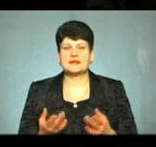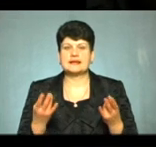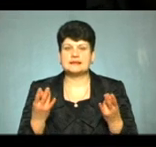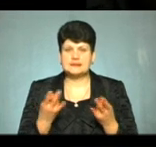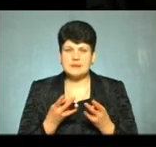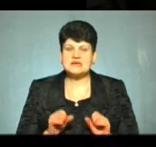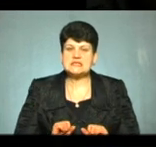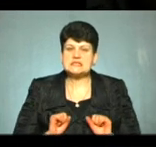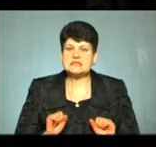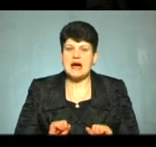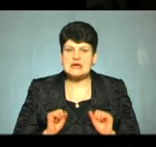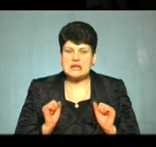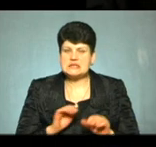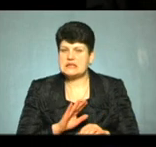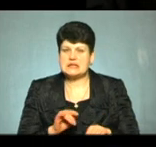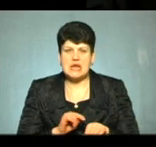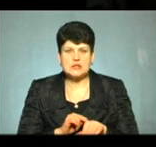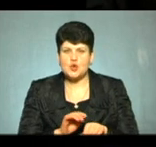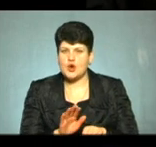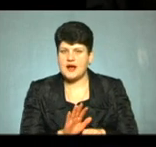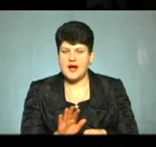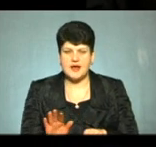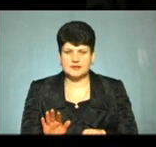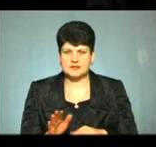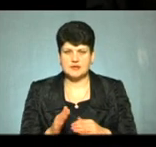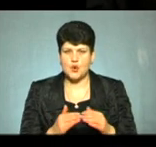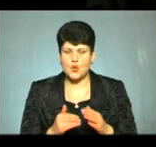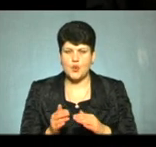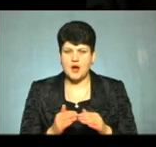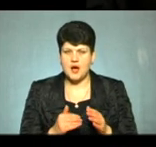Треба старатися не торкатися, тобто